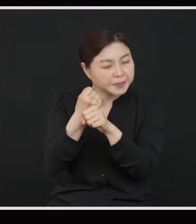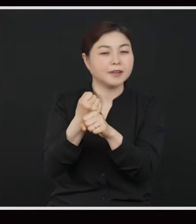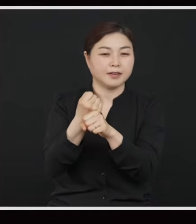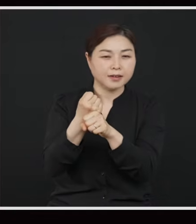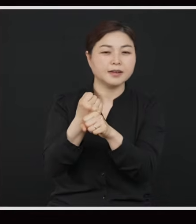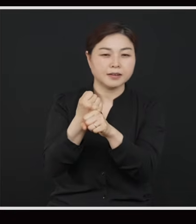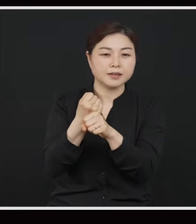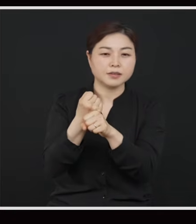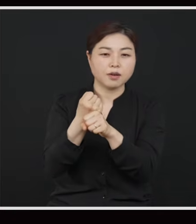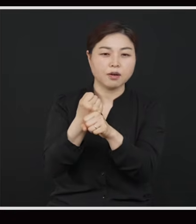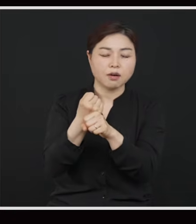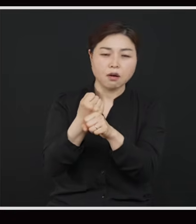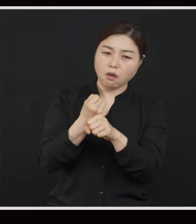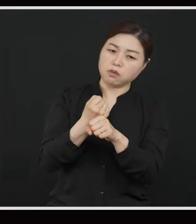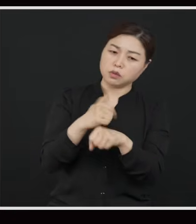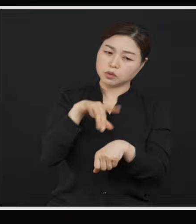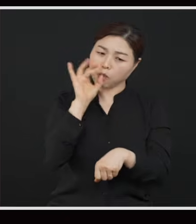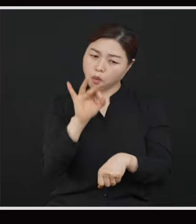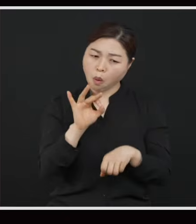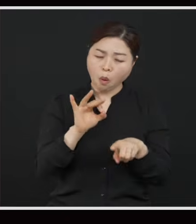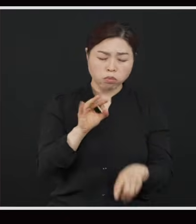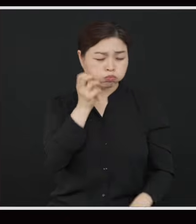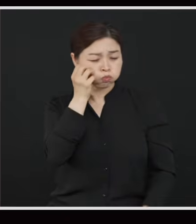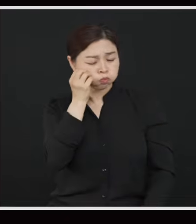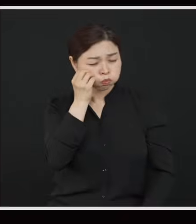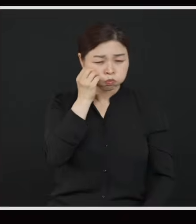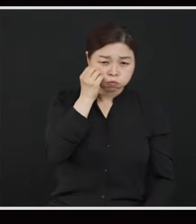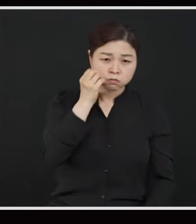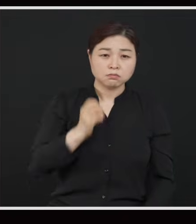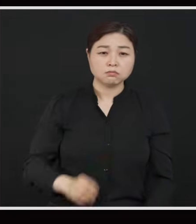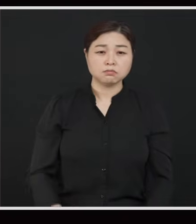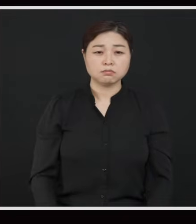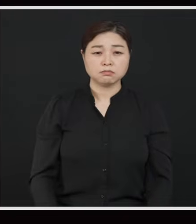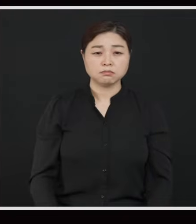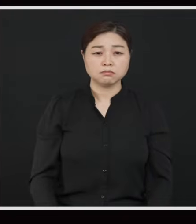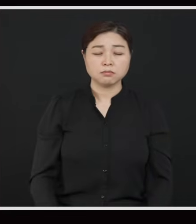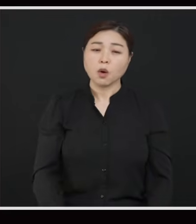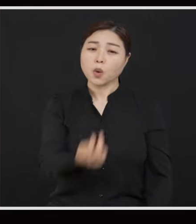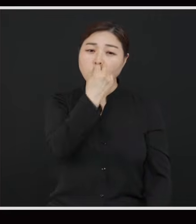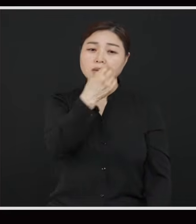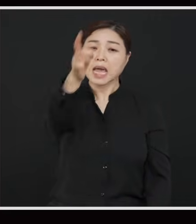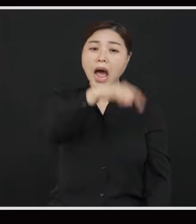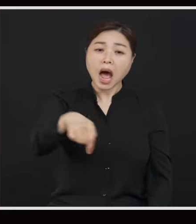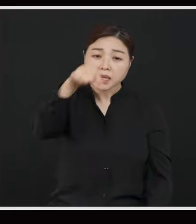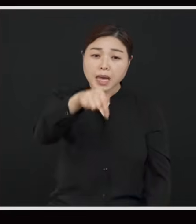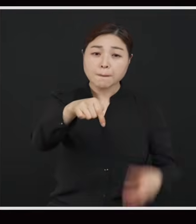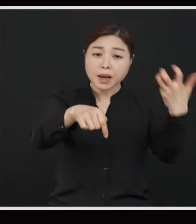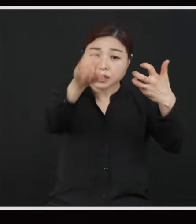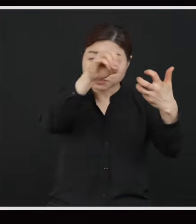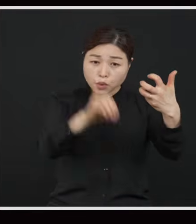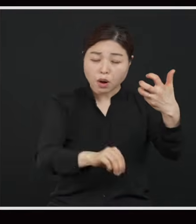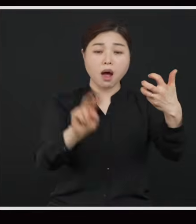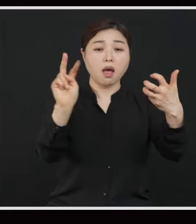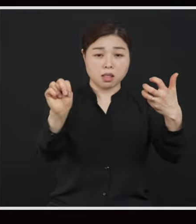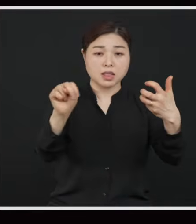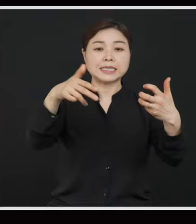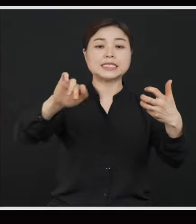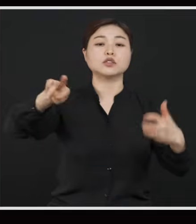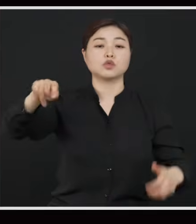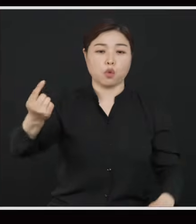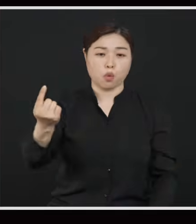처음에 이건 말이 하나도 안 되네. 왜? 대기 중에 80%가